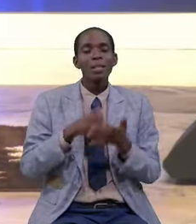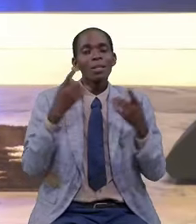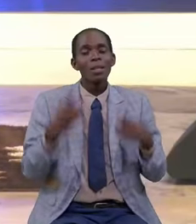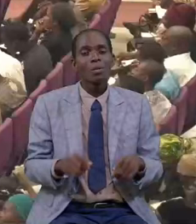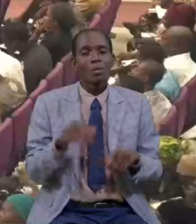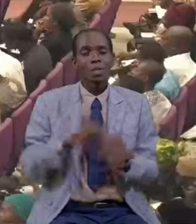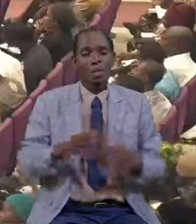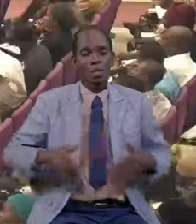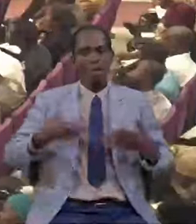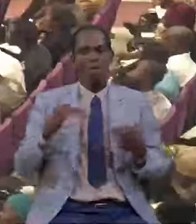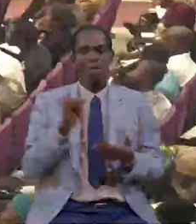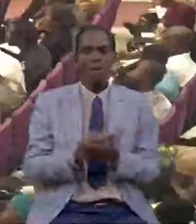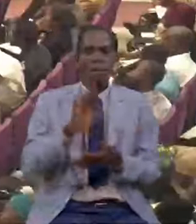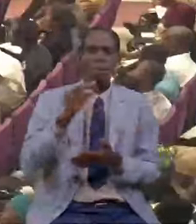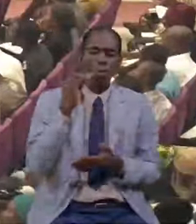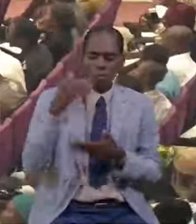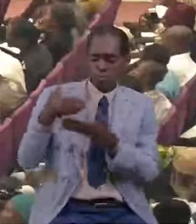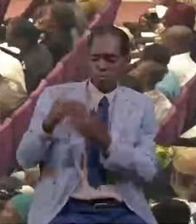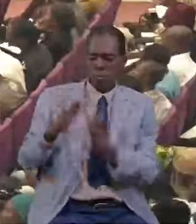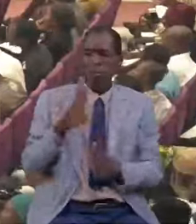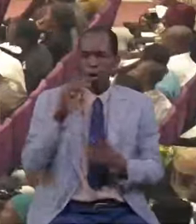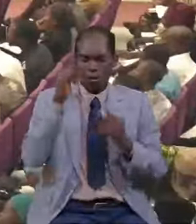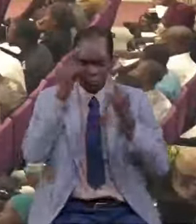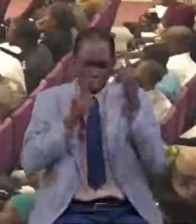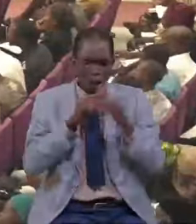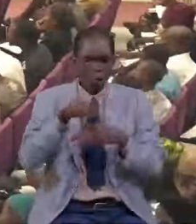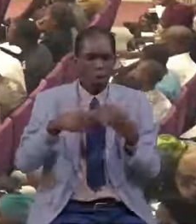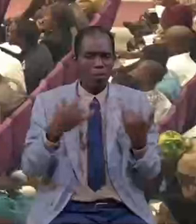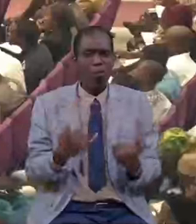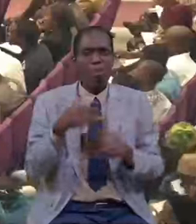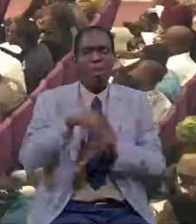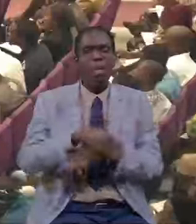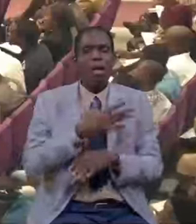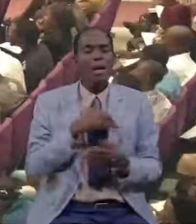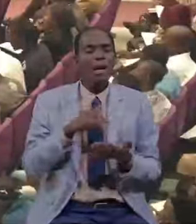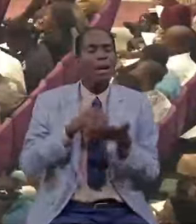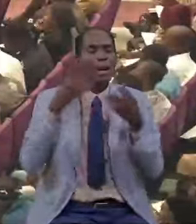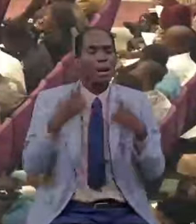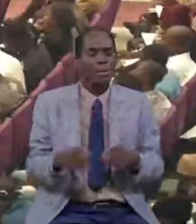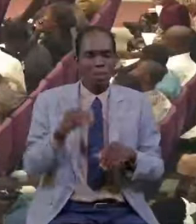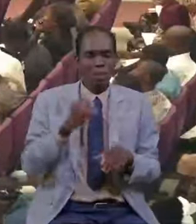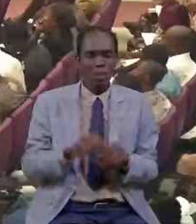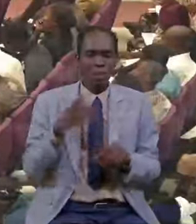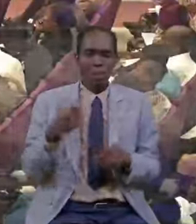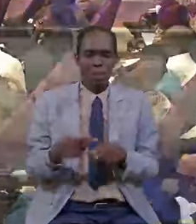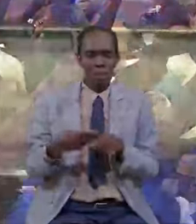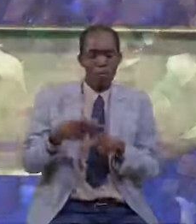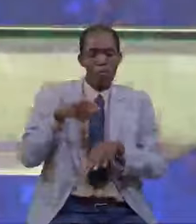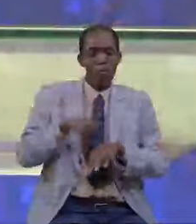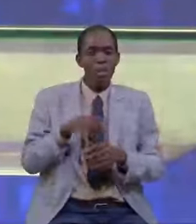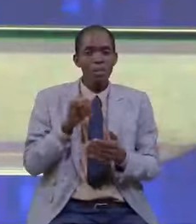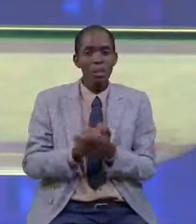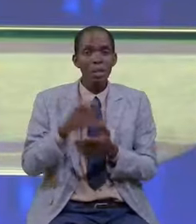d'instant dans la vie de votre voisin qui fait votre souci, un peu d'instant. Le